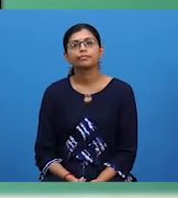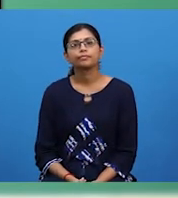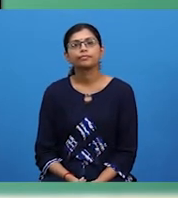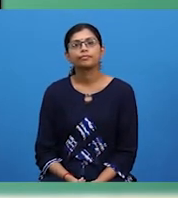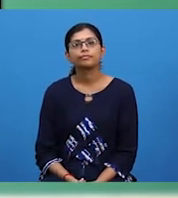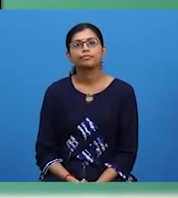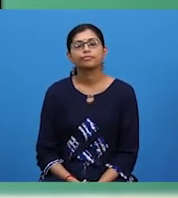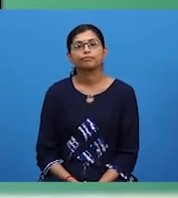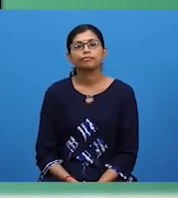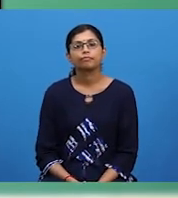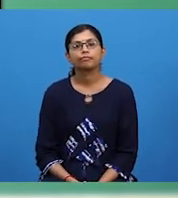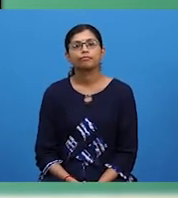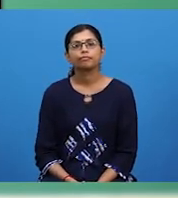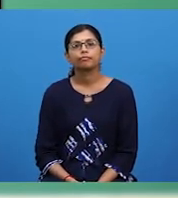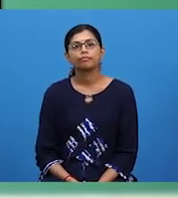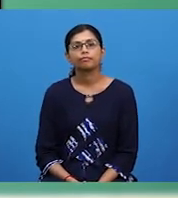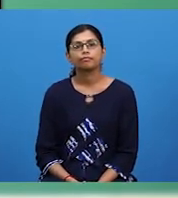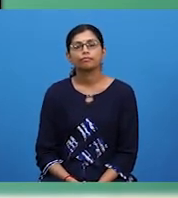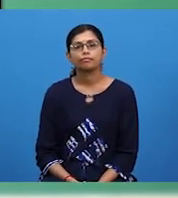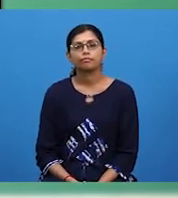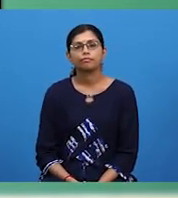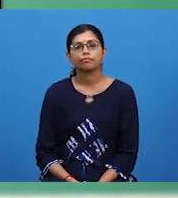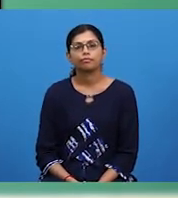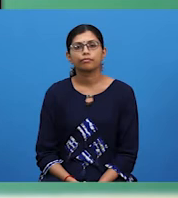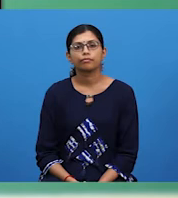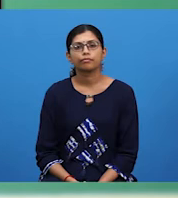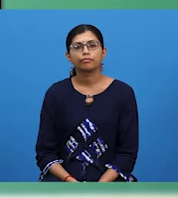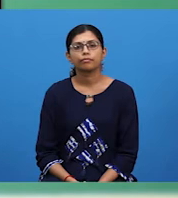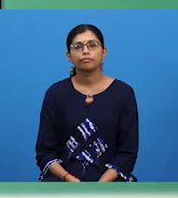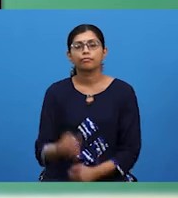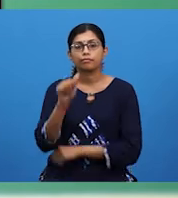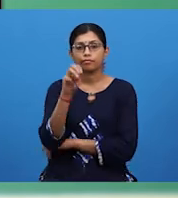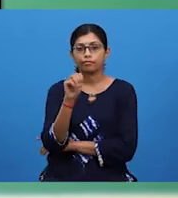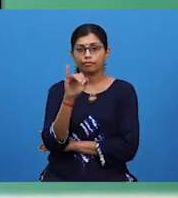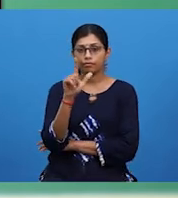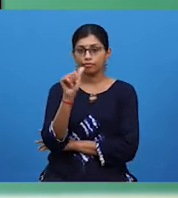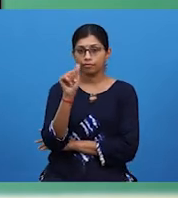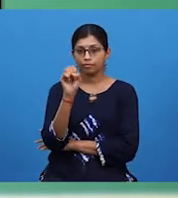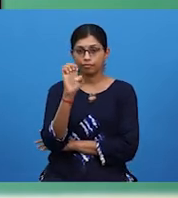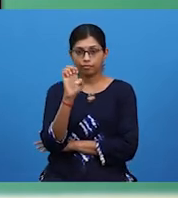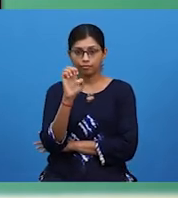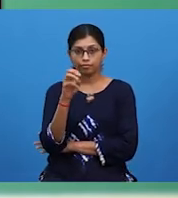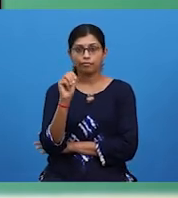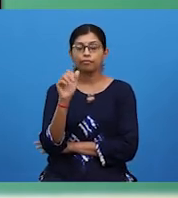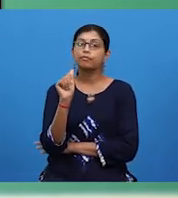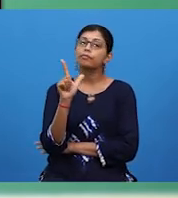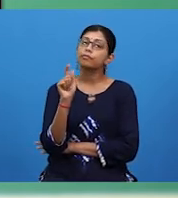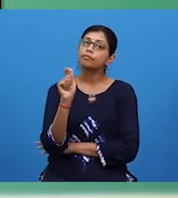Di sini kita nampak terdapat enzim amylase, enzim